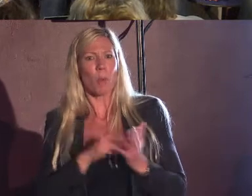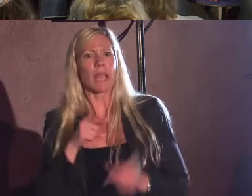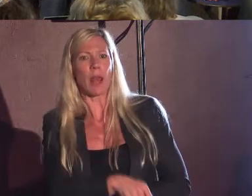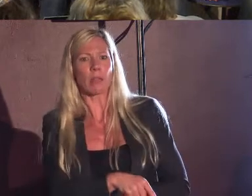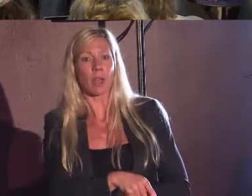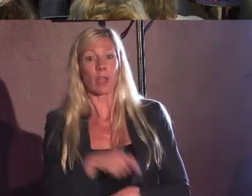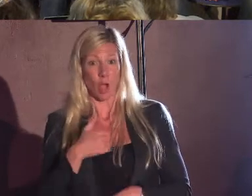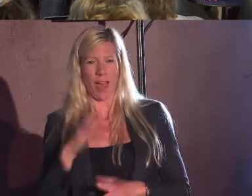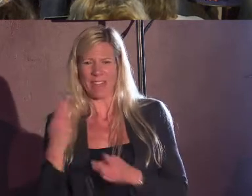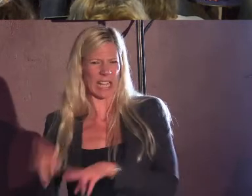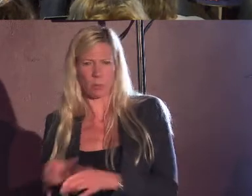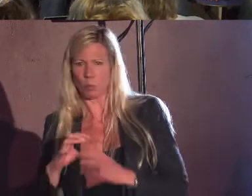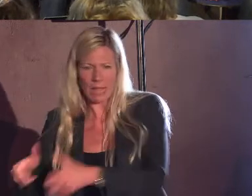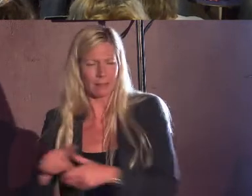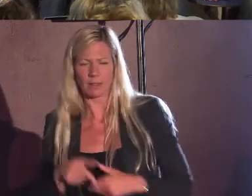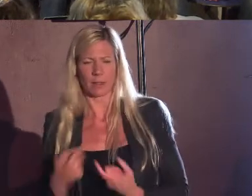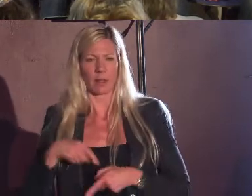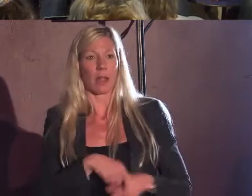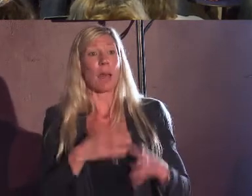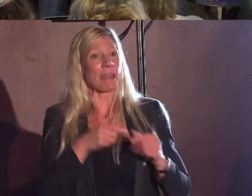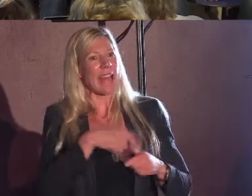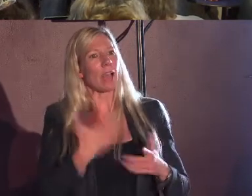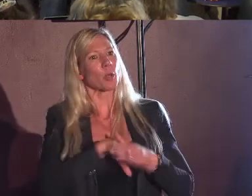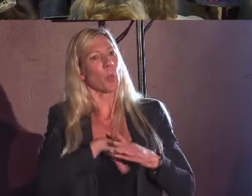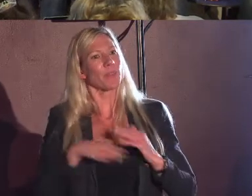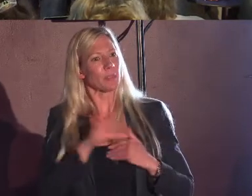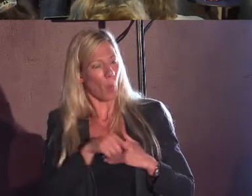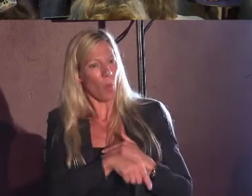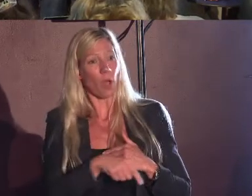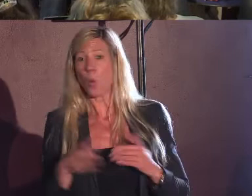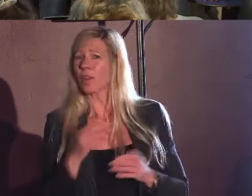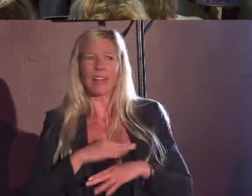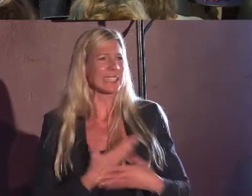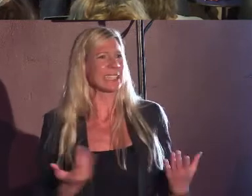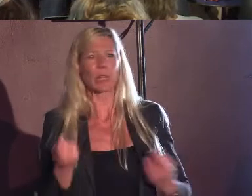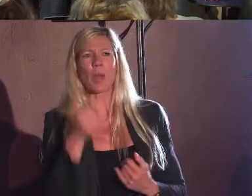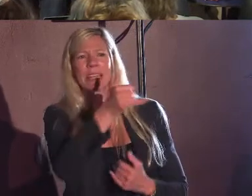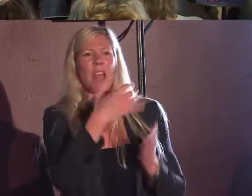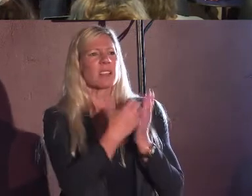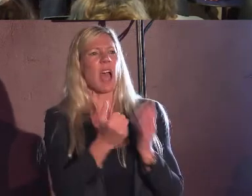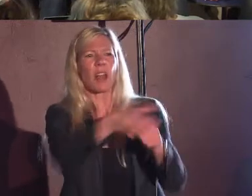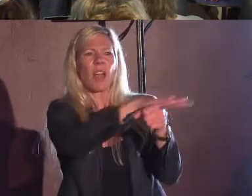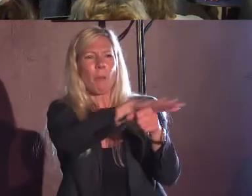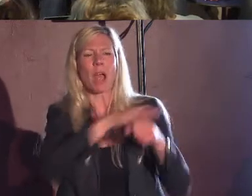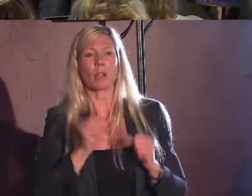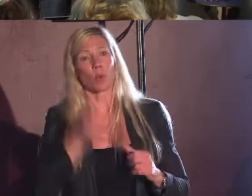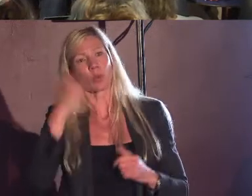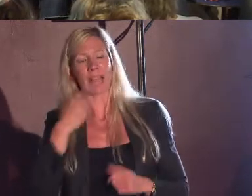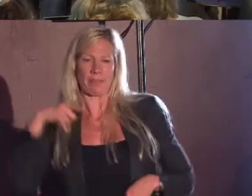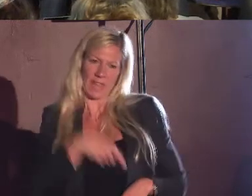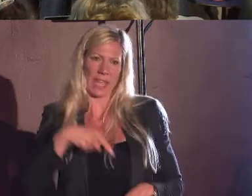är liksom en av de grundpelarna vi hade. Och det var ingen i säljkåren som hade kunnat peka ut den här som en säljbar